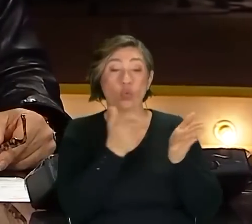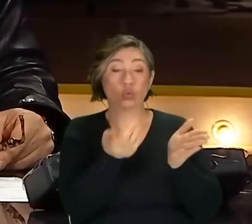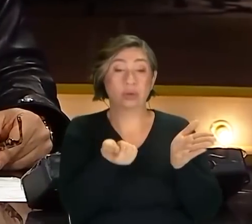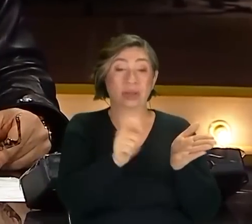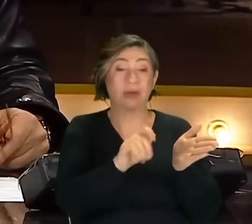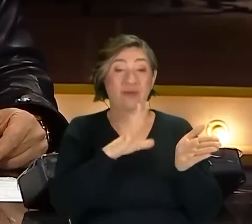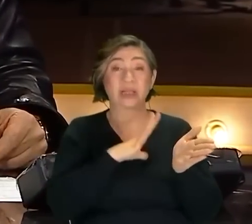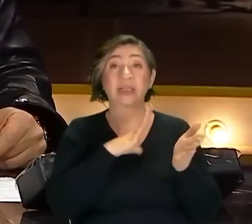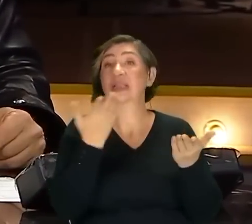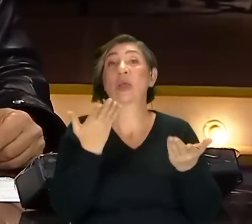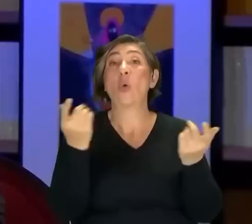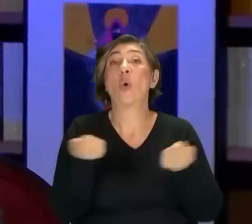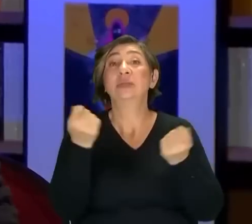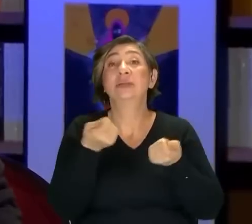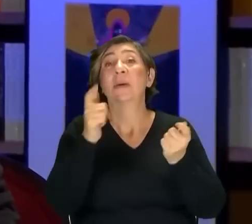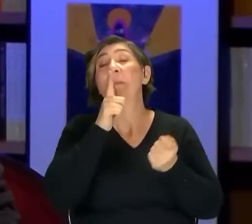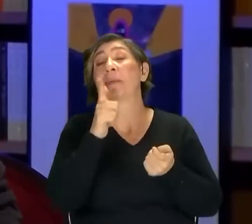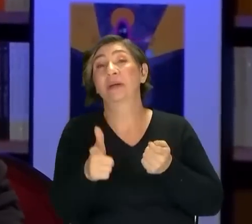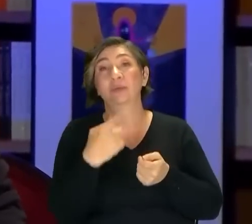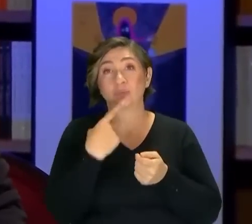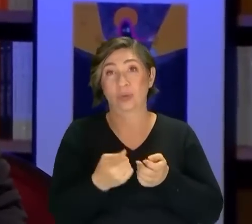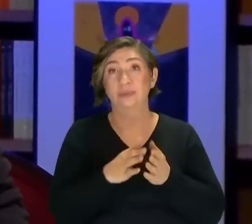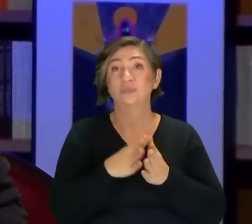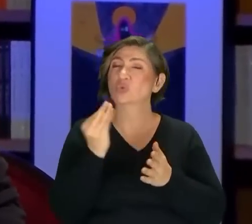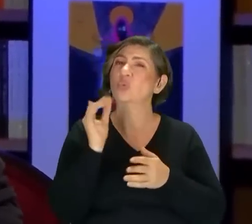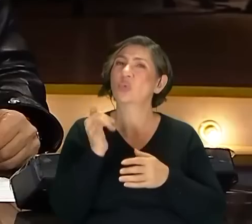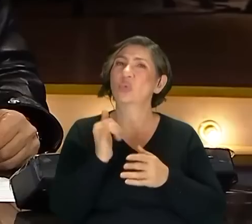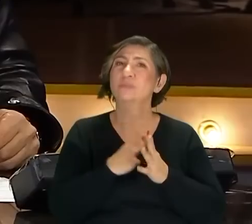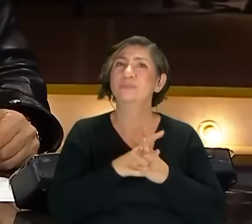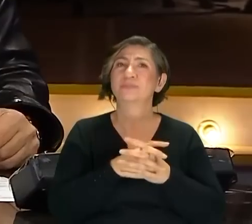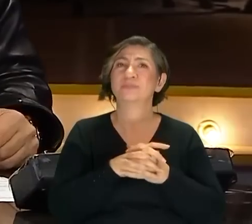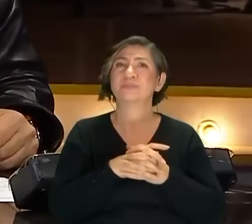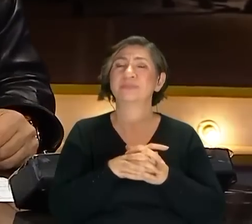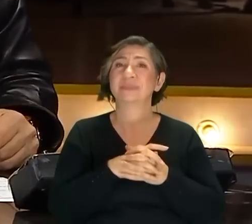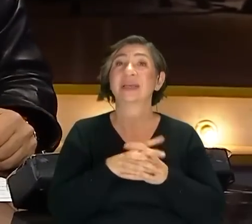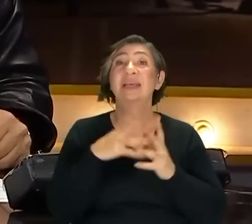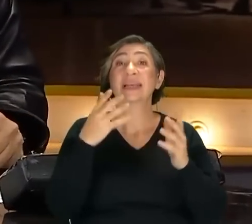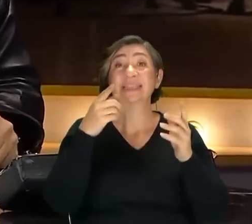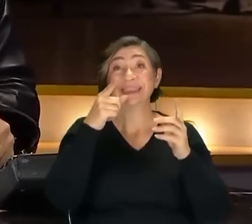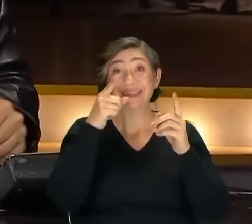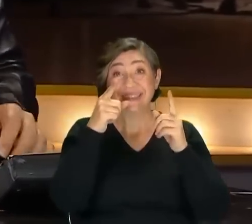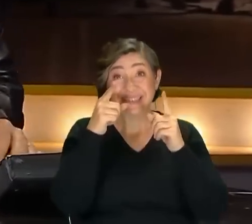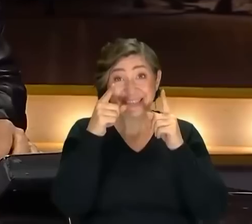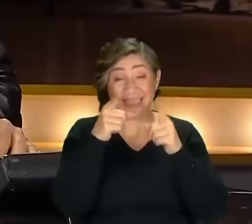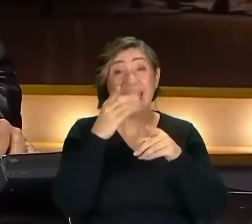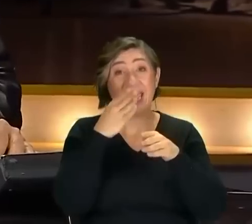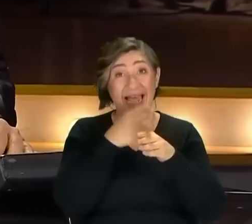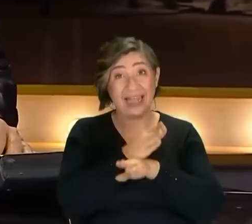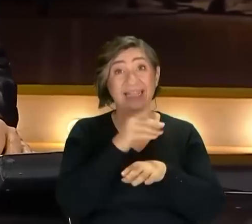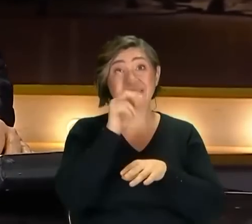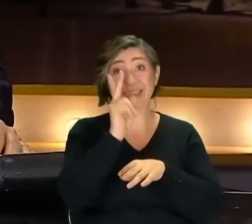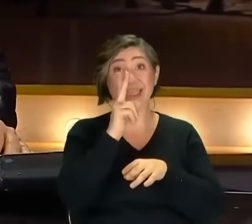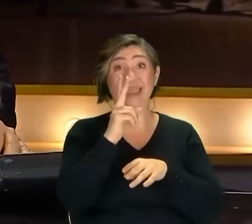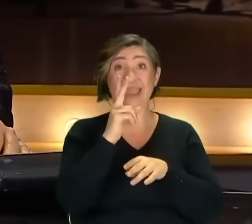varken niye oturup orijinalliyle uğraşalım diyorlar aslında. Çok kötü. Tabii. Ve sen yani hakikaten bunları